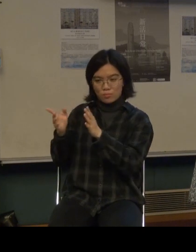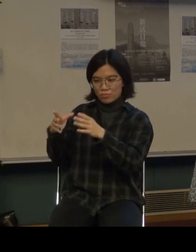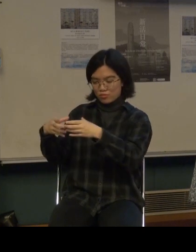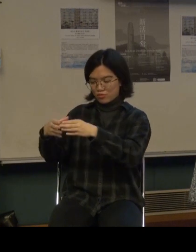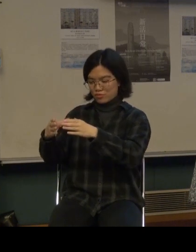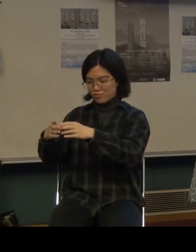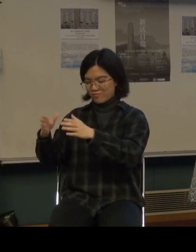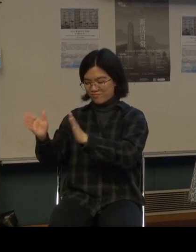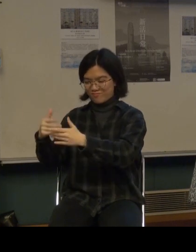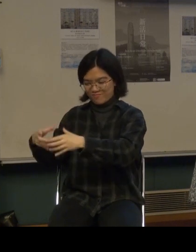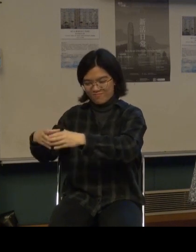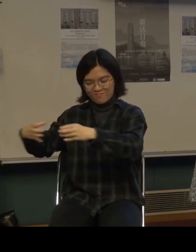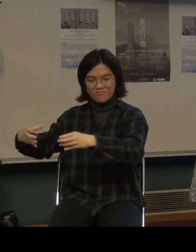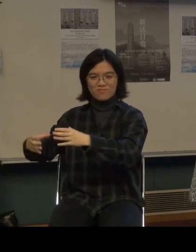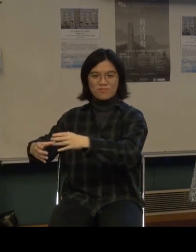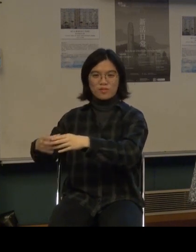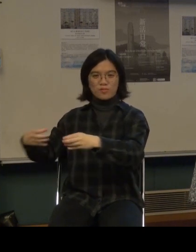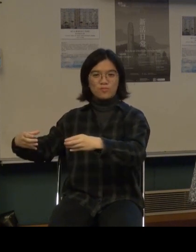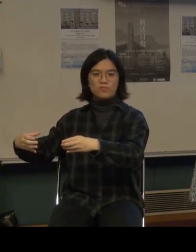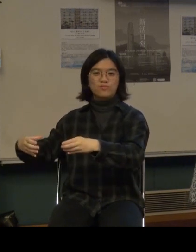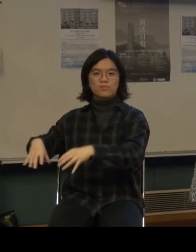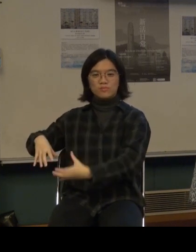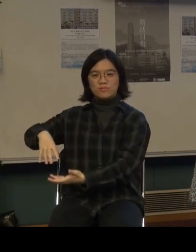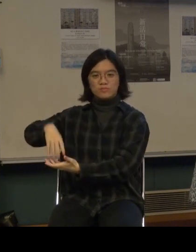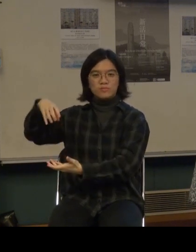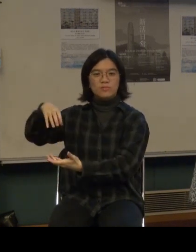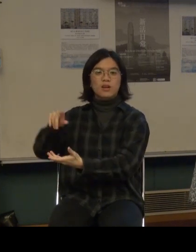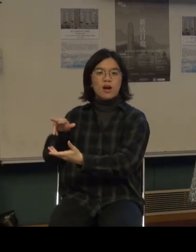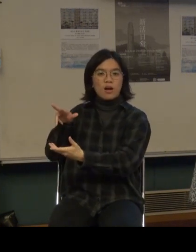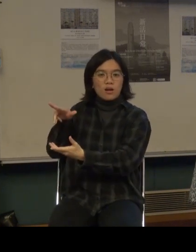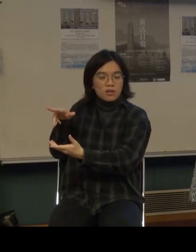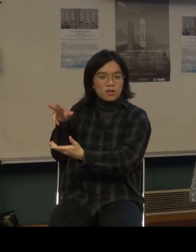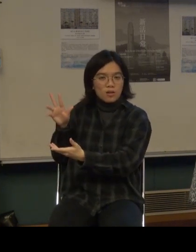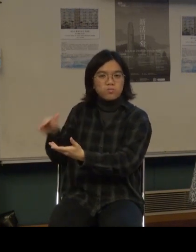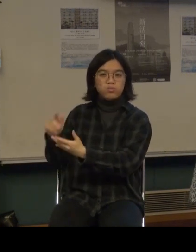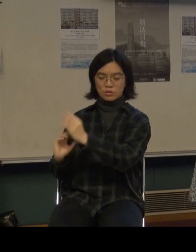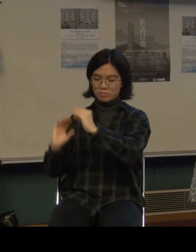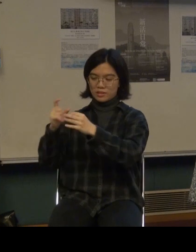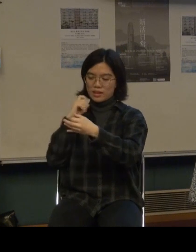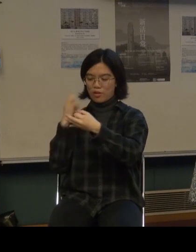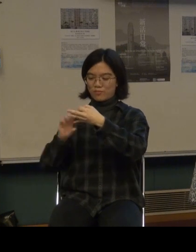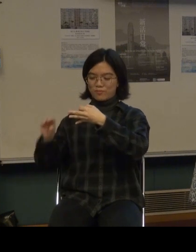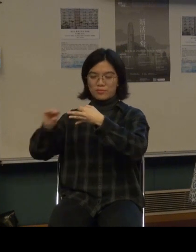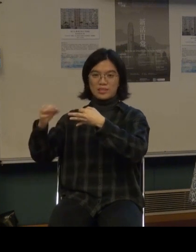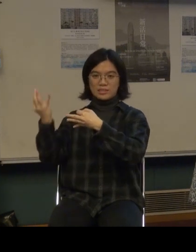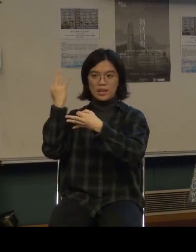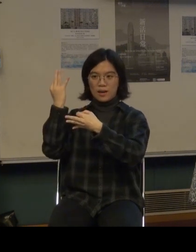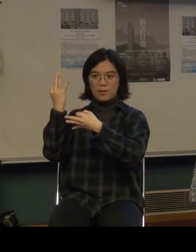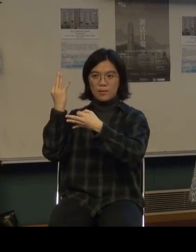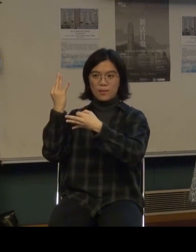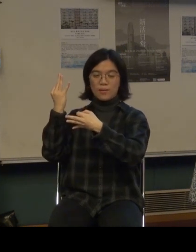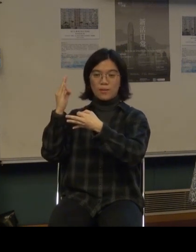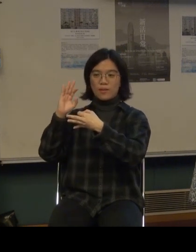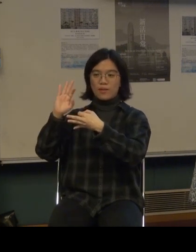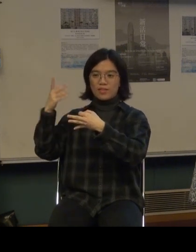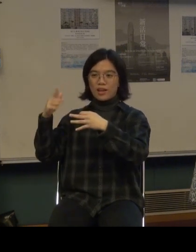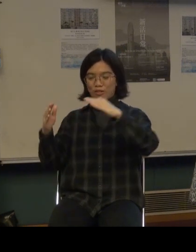咧係地皮咧係一個斜坡嘅，咁所以咧其實佢係一個三層嘅建築物，但係我哋喺低位咧就喺德輔道中入咧就入去地